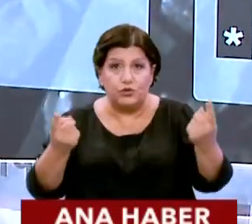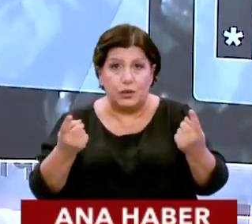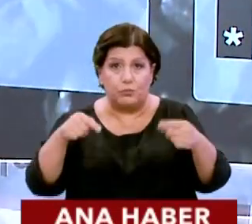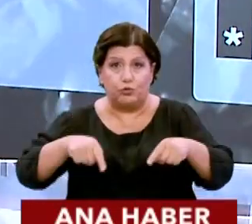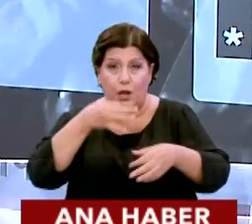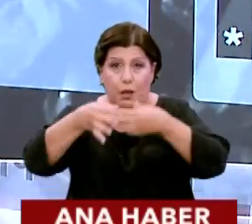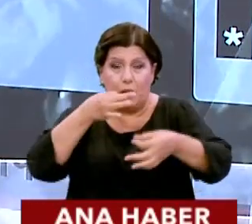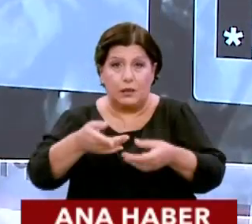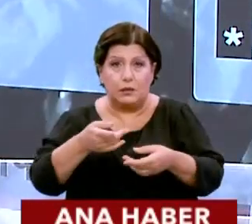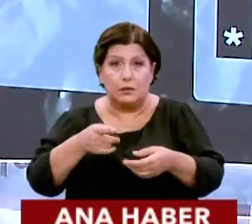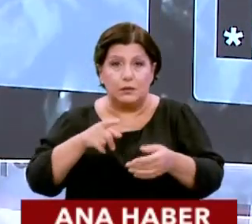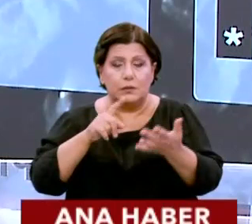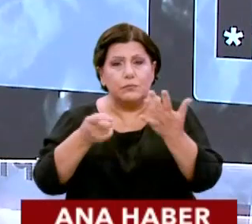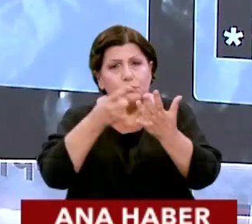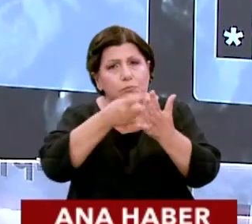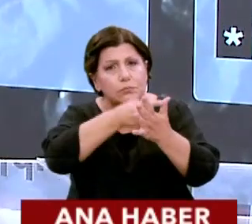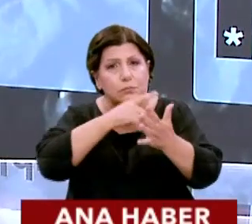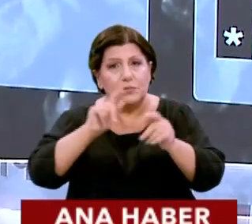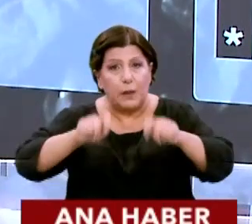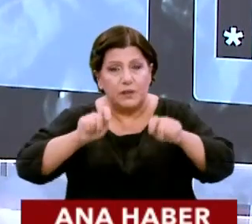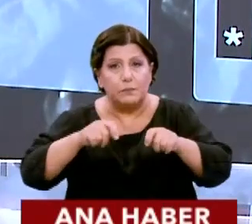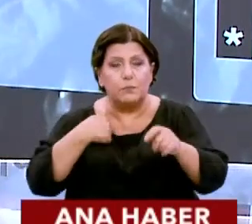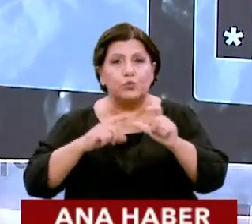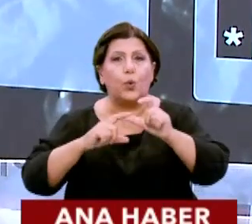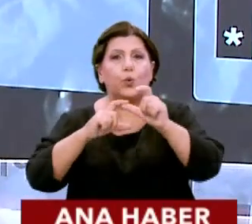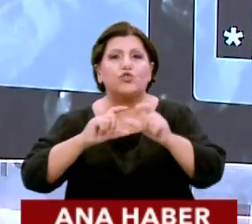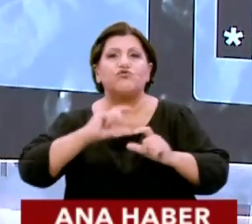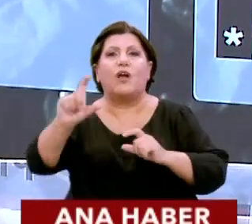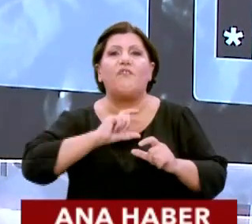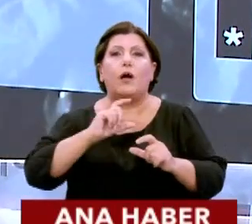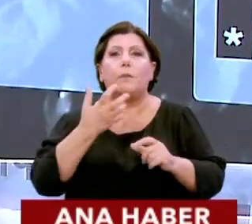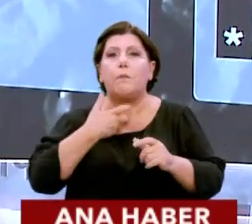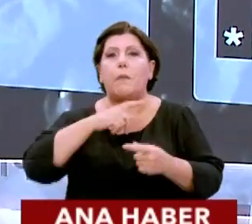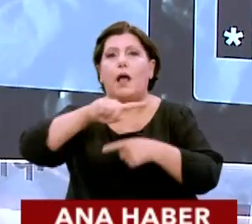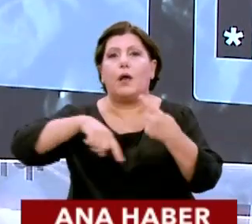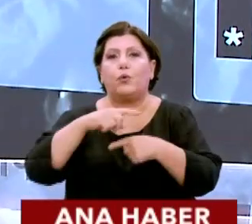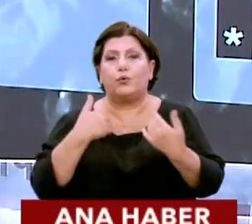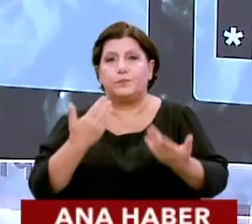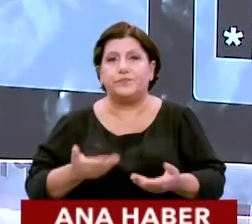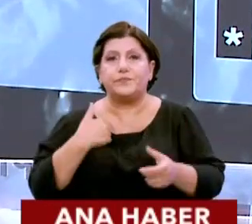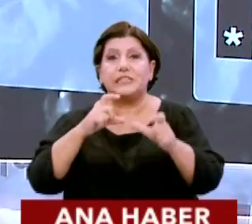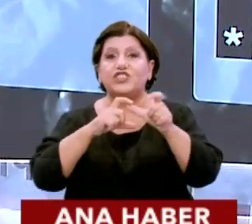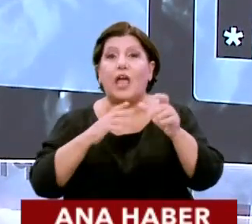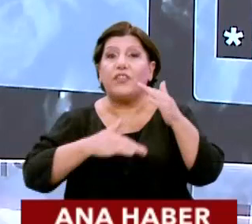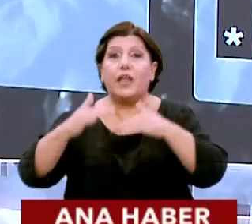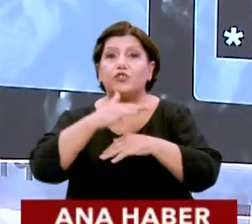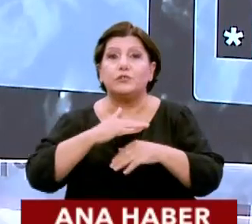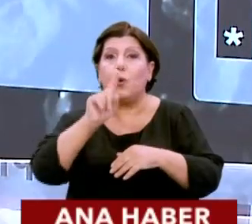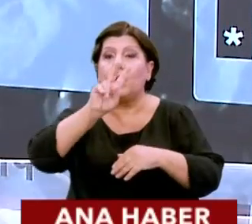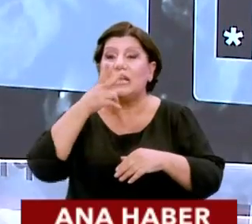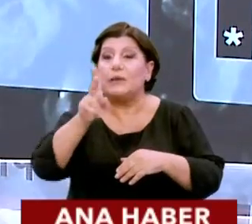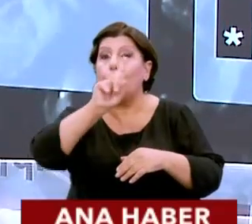Bunlar yapıldı mı bu sorunun cevabını arıyoruz sayıştayın 2019'daki raporu Ne oldu